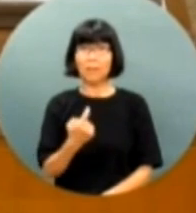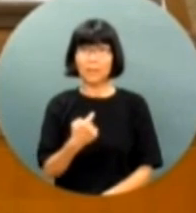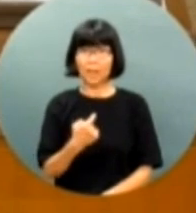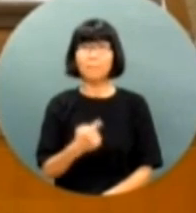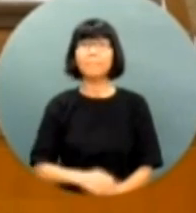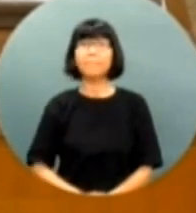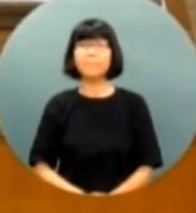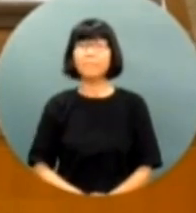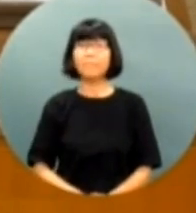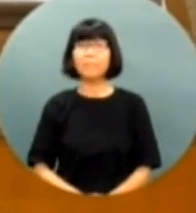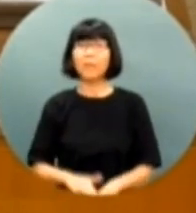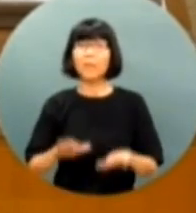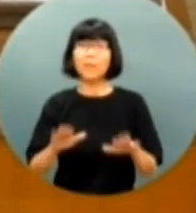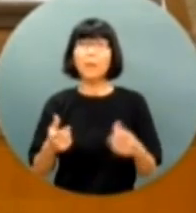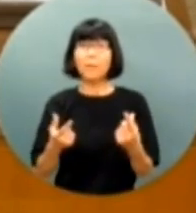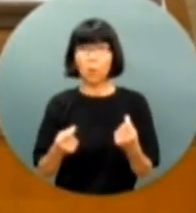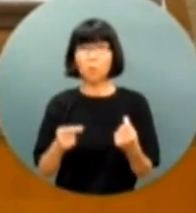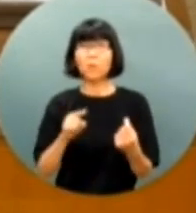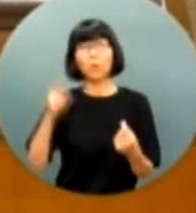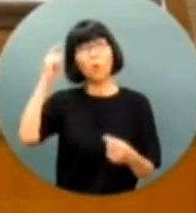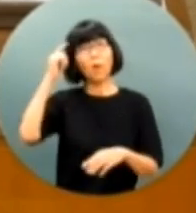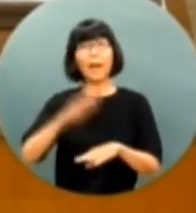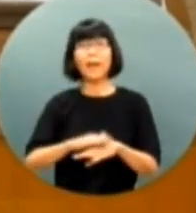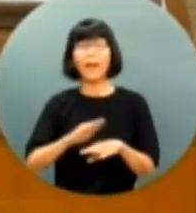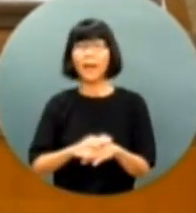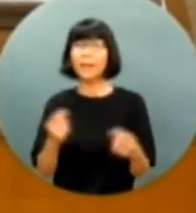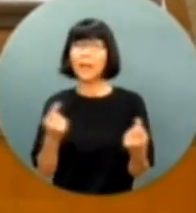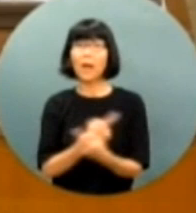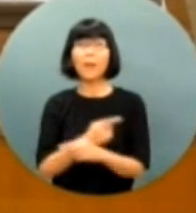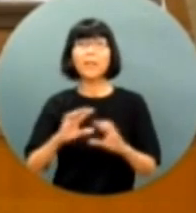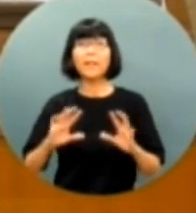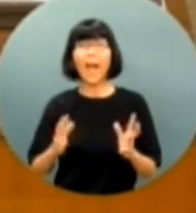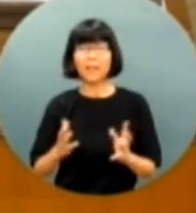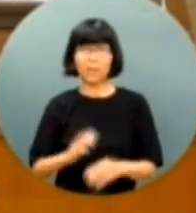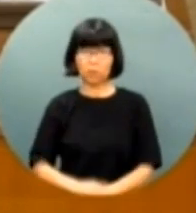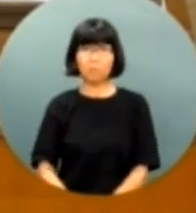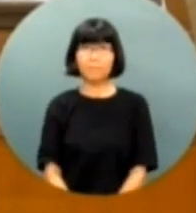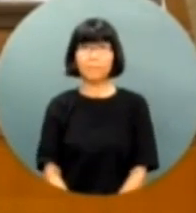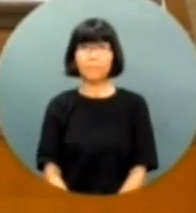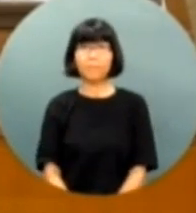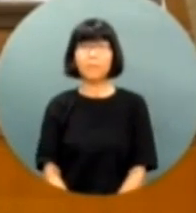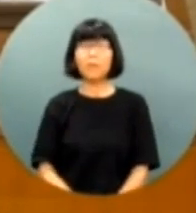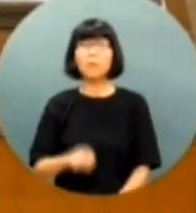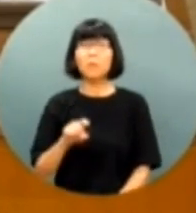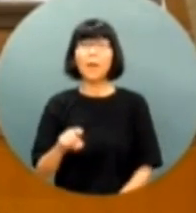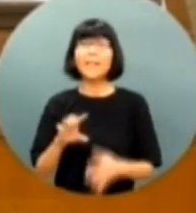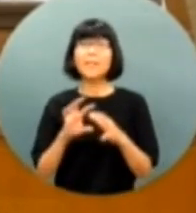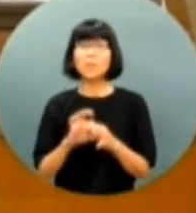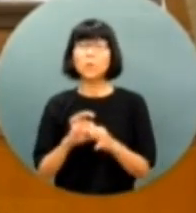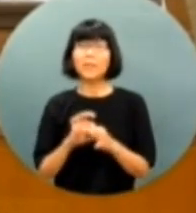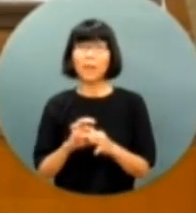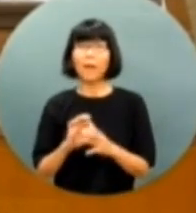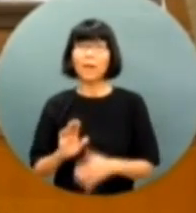けでありまして、今もその考え方が変わってはおりません。これについてはその